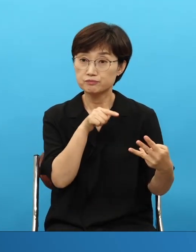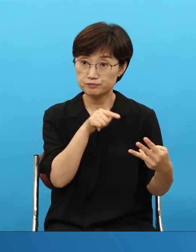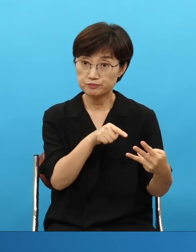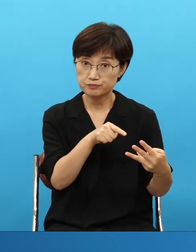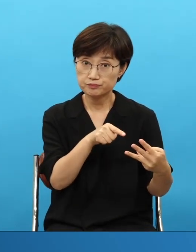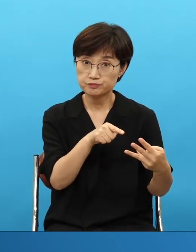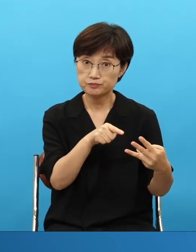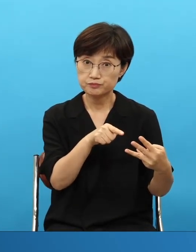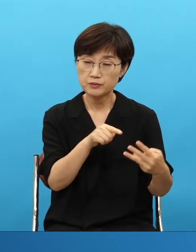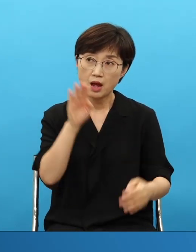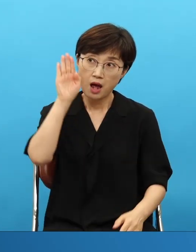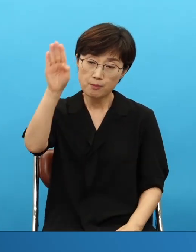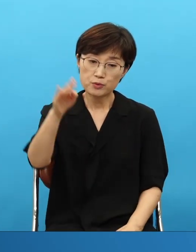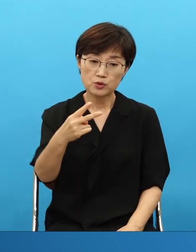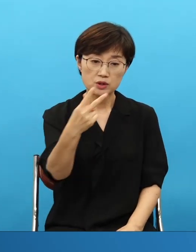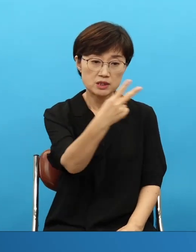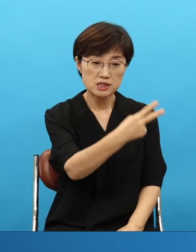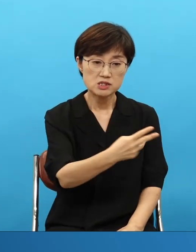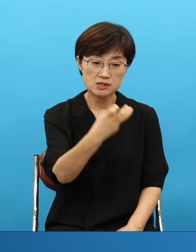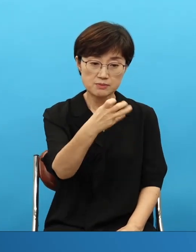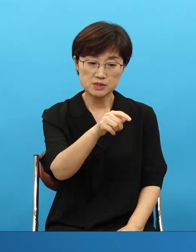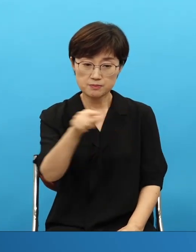여러분이 여기에 주역입니다.